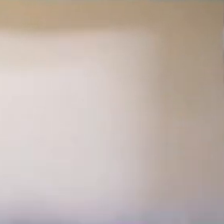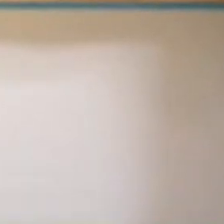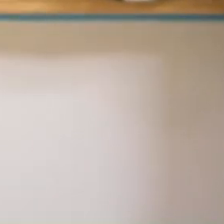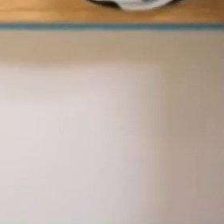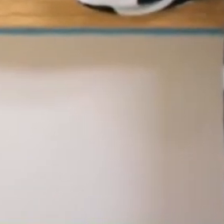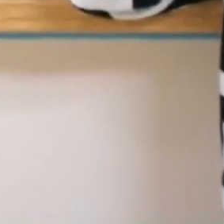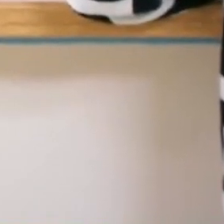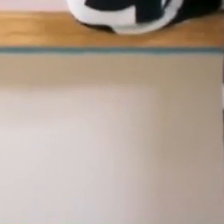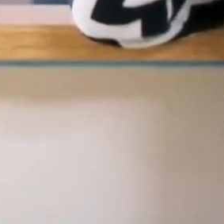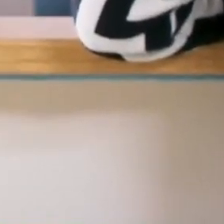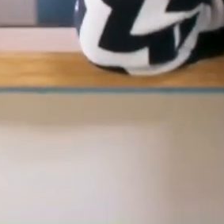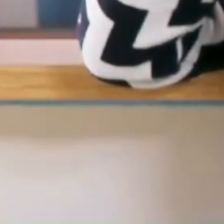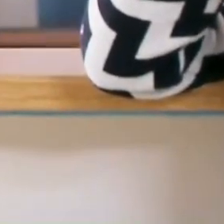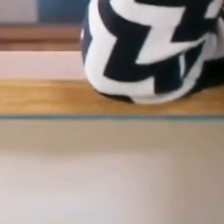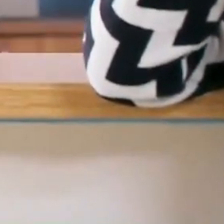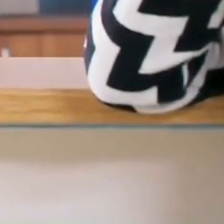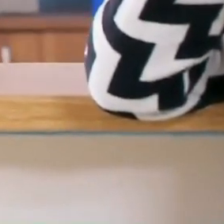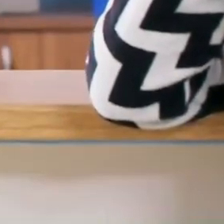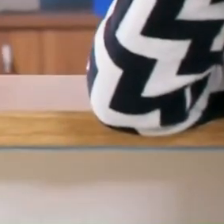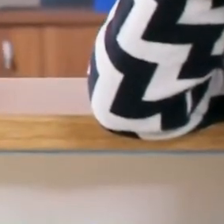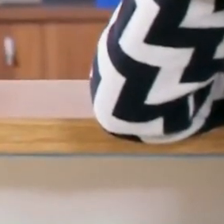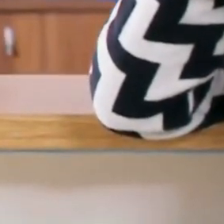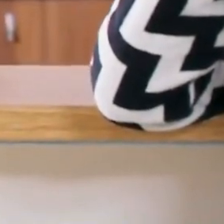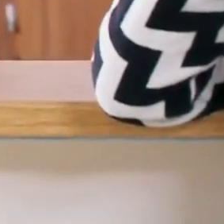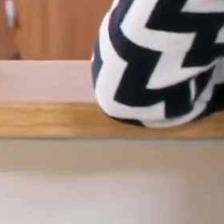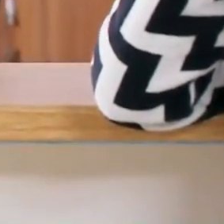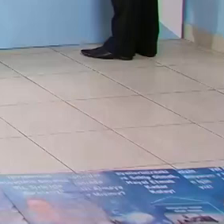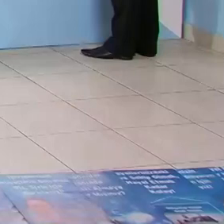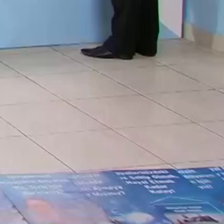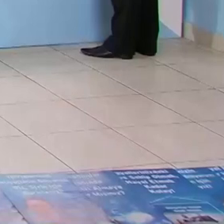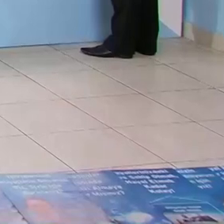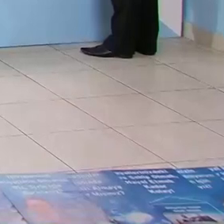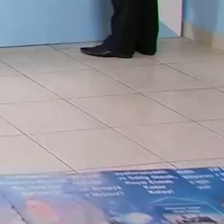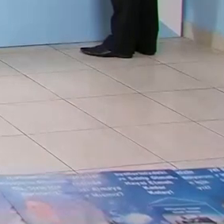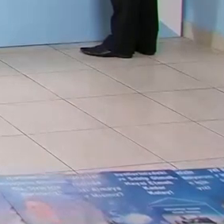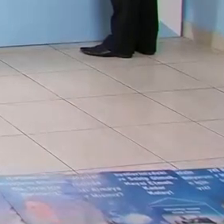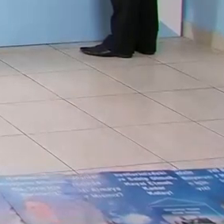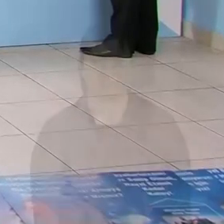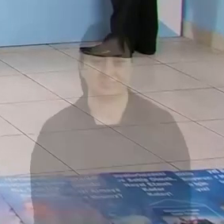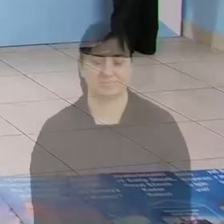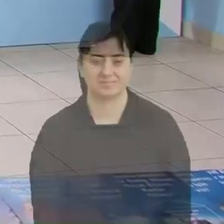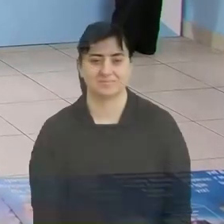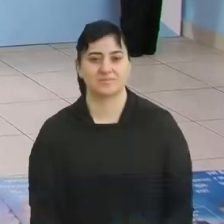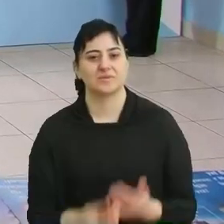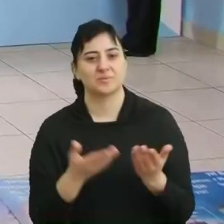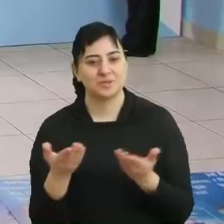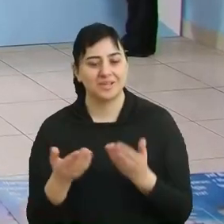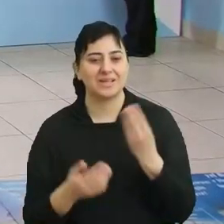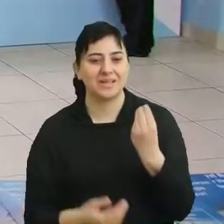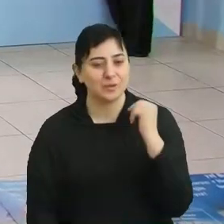Banka. Nurhan bir kadın müşterinin işlemini yapıyor. Saçının önünü hafif kabartarak yana taramış. Buyurun, iyi